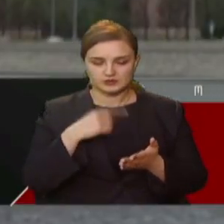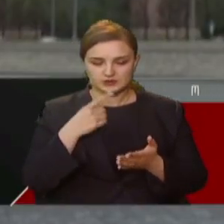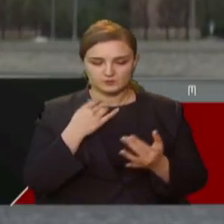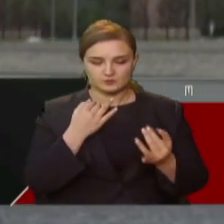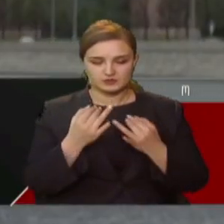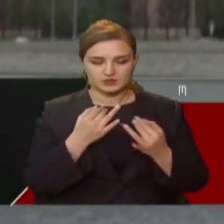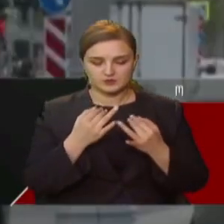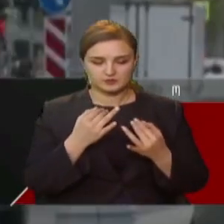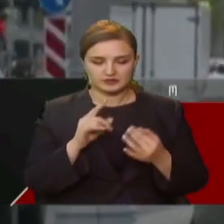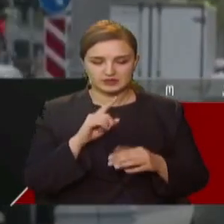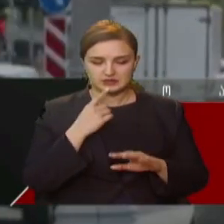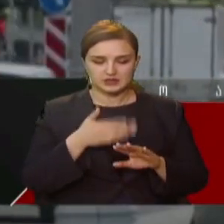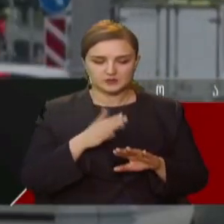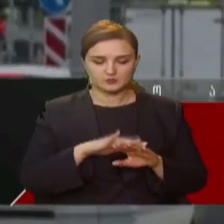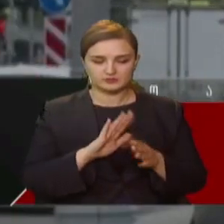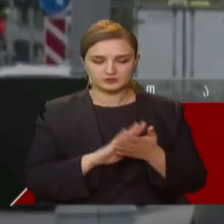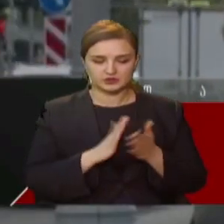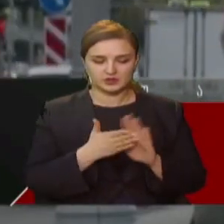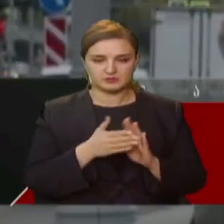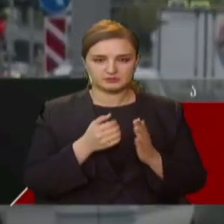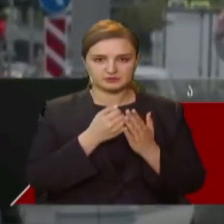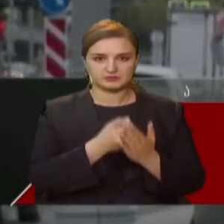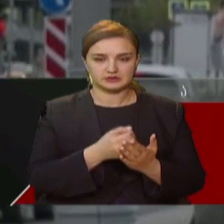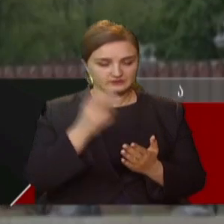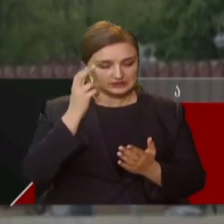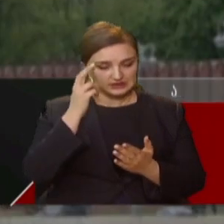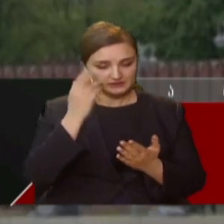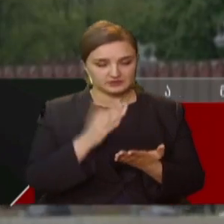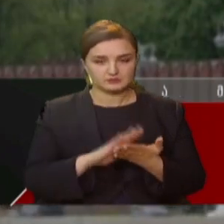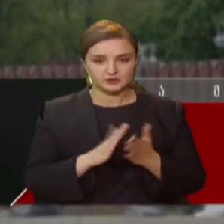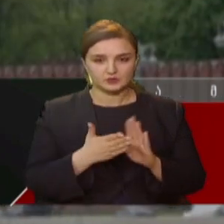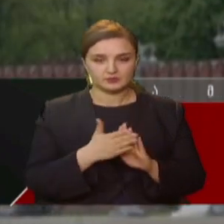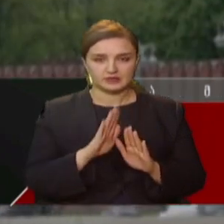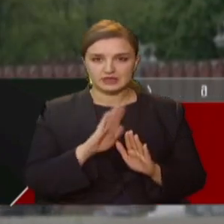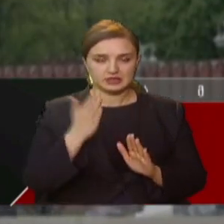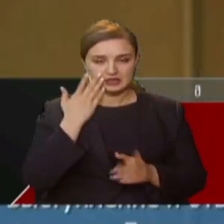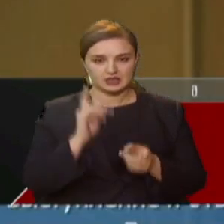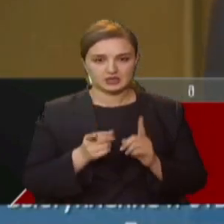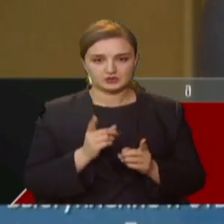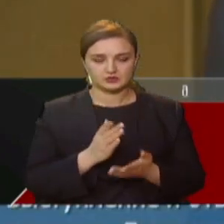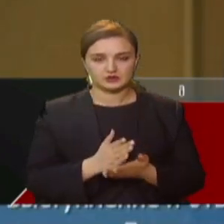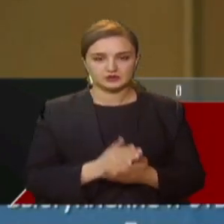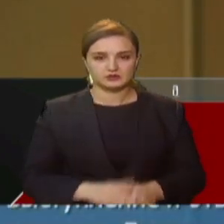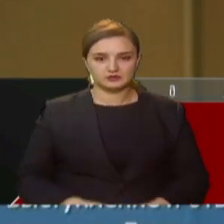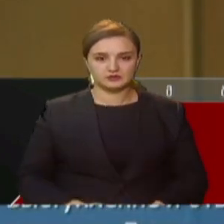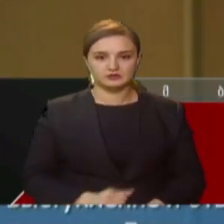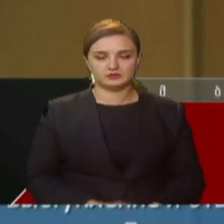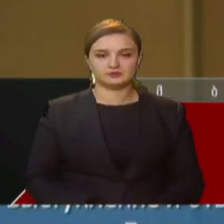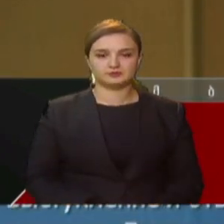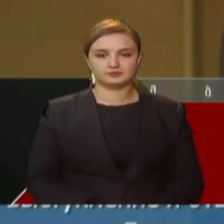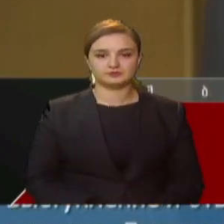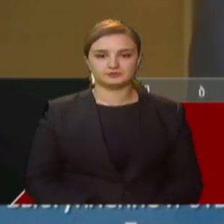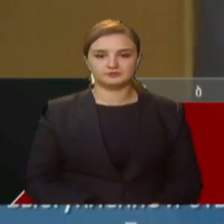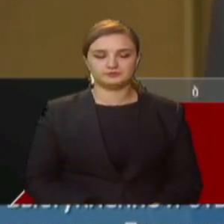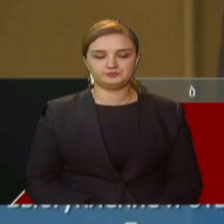saubarze, rats artulebs shetakhmebis miqtsebas. Kievis pirobebi ki arareialisturia. America și Ertebuli ștatebi